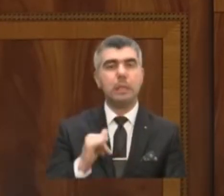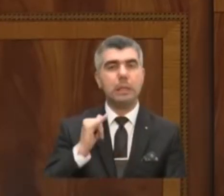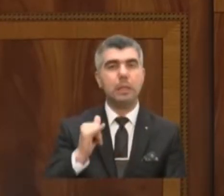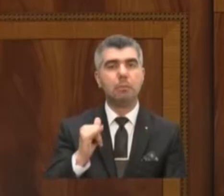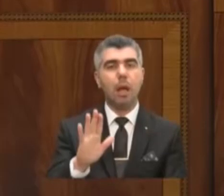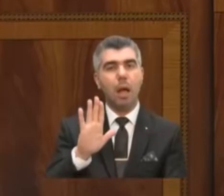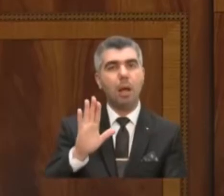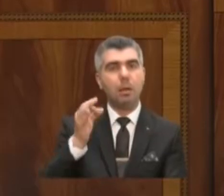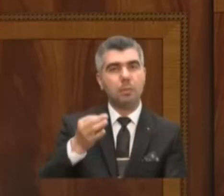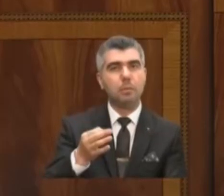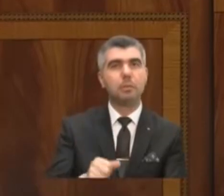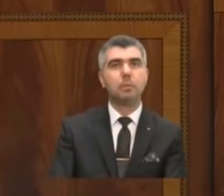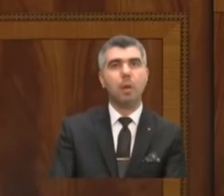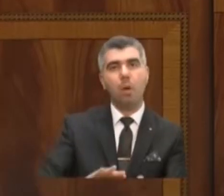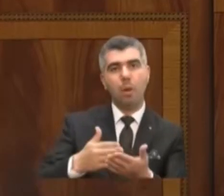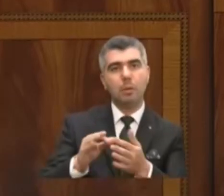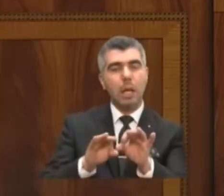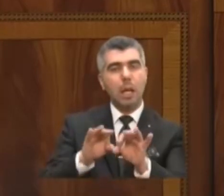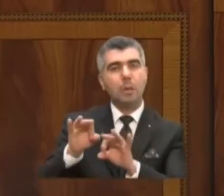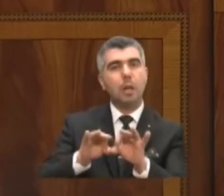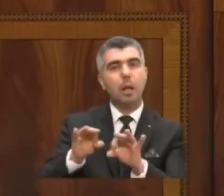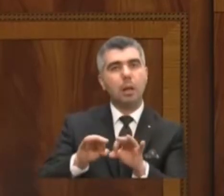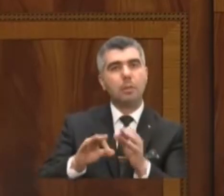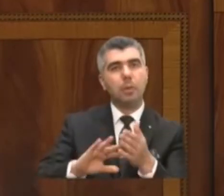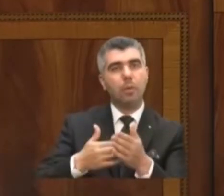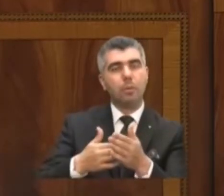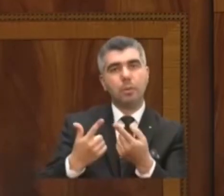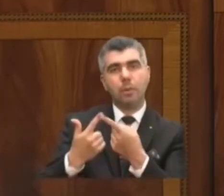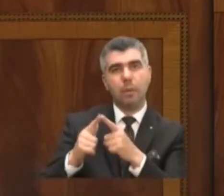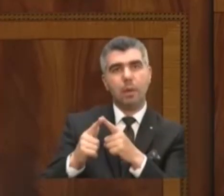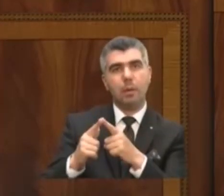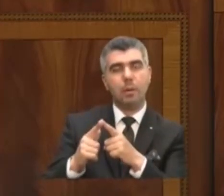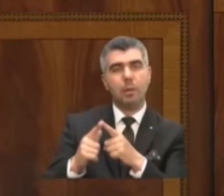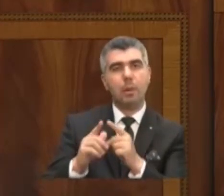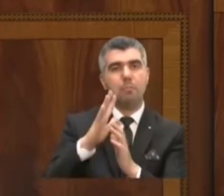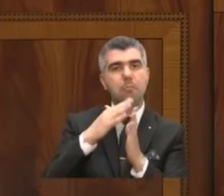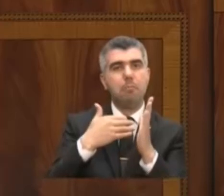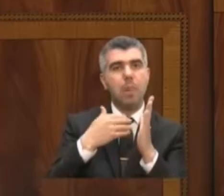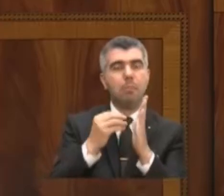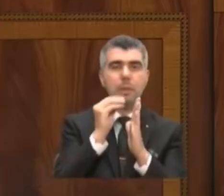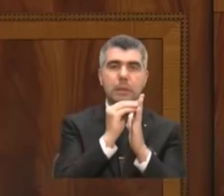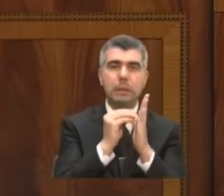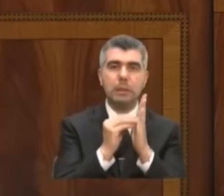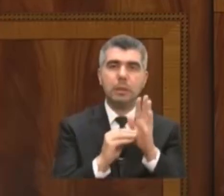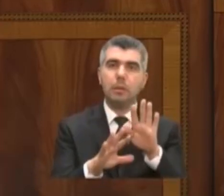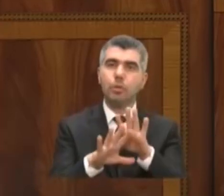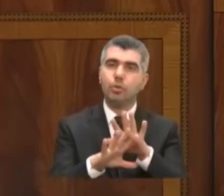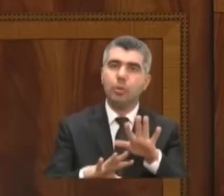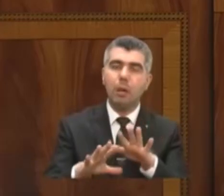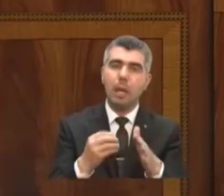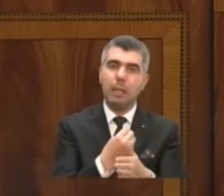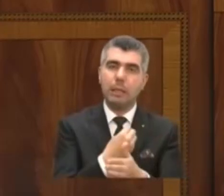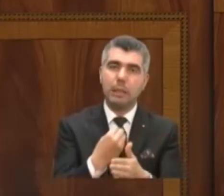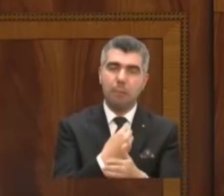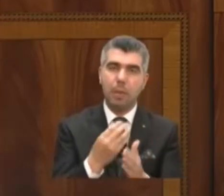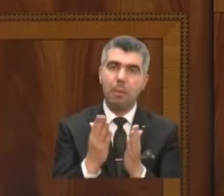بأنه باش توفي بهذه الإجراءات كلهم اللي جابت بهم، خصوصا في لي دومين سوسيو، الصحة